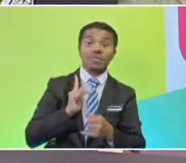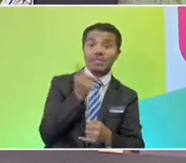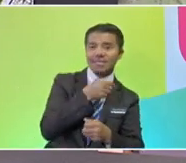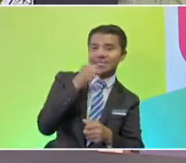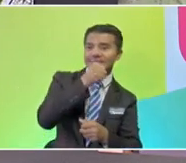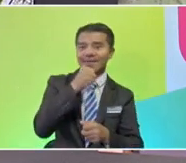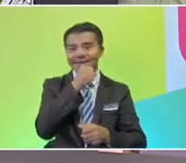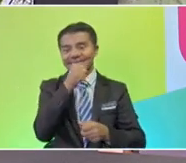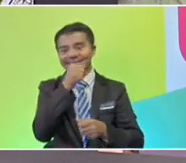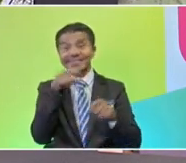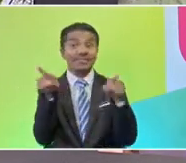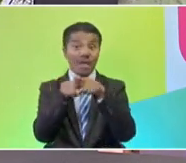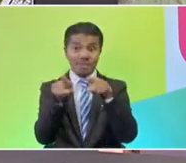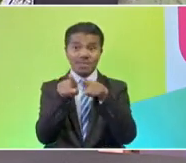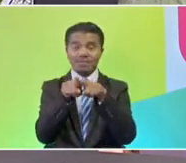aduh